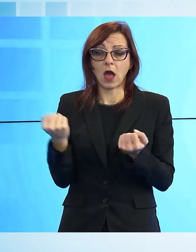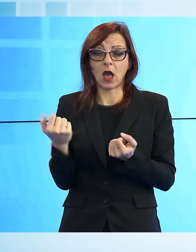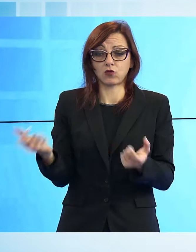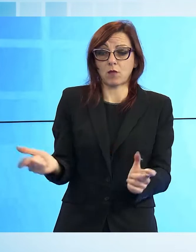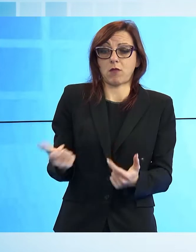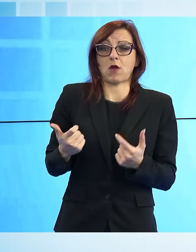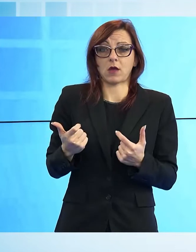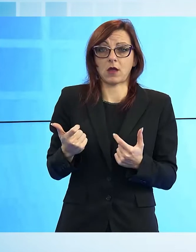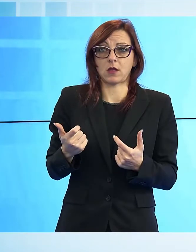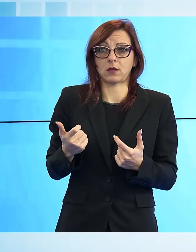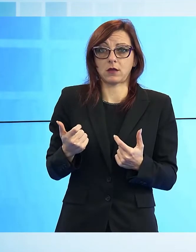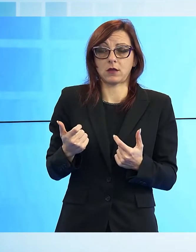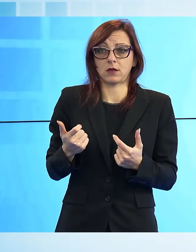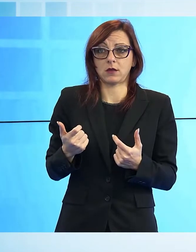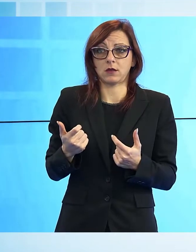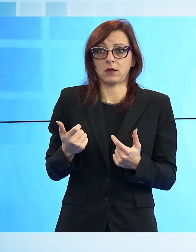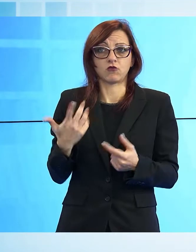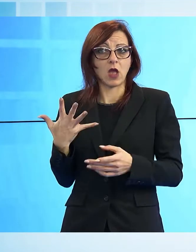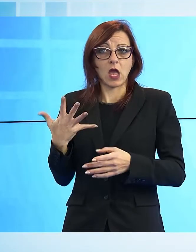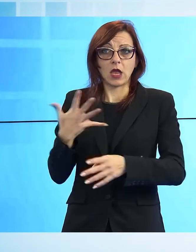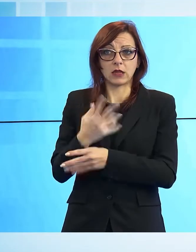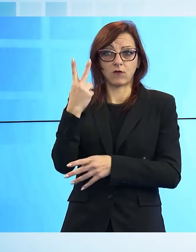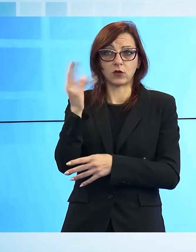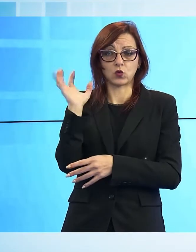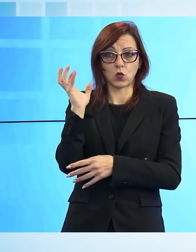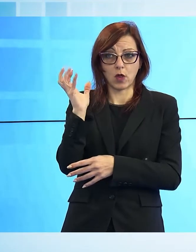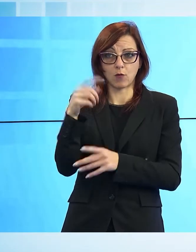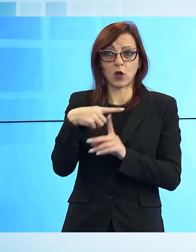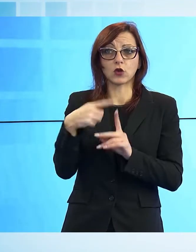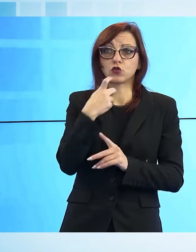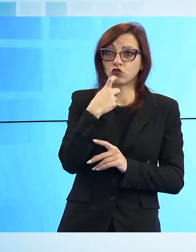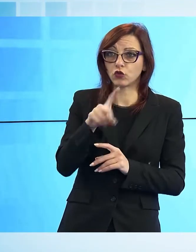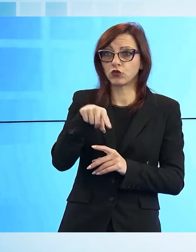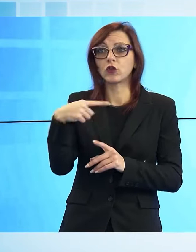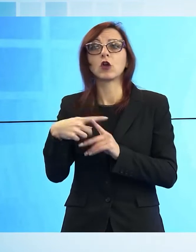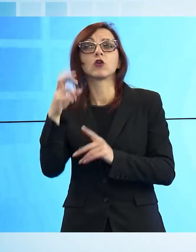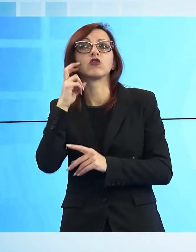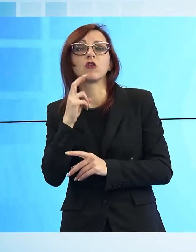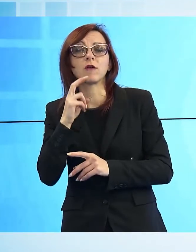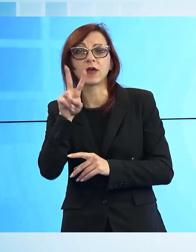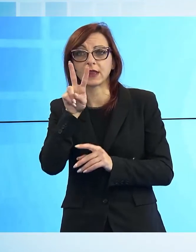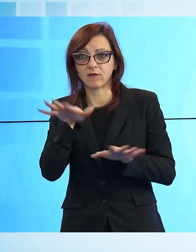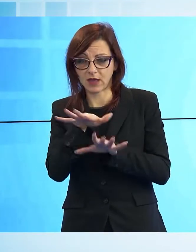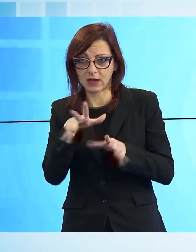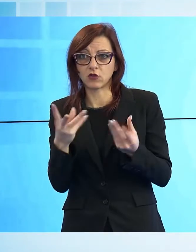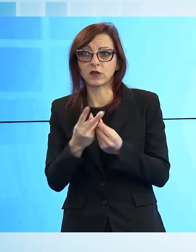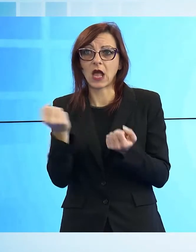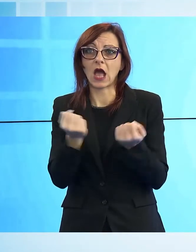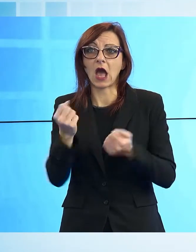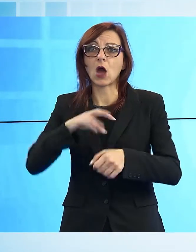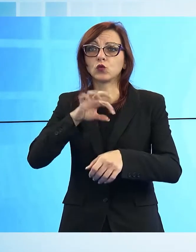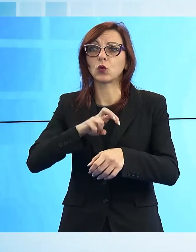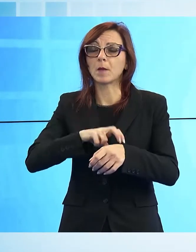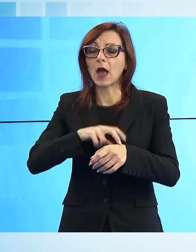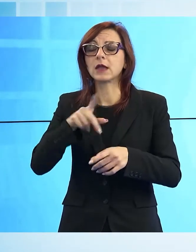all'interno dell'abitacolo. Sul posto sono intervenute due ambulanze della Croce Rossa e della Croce Verde di Viareggio, oltre all'automedica e ai